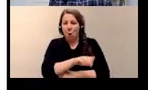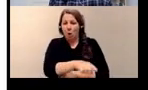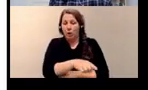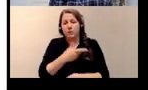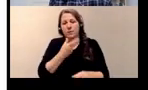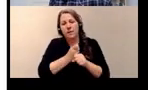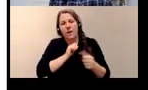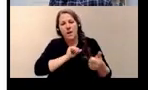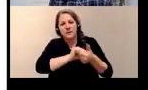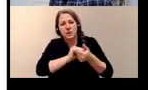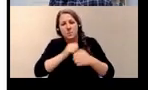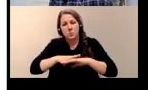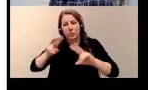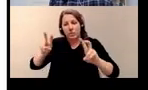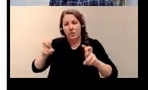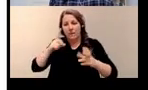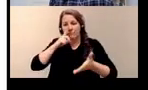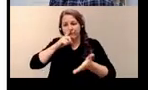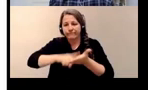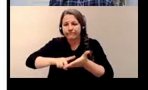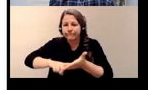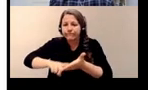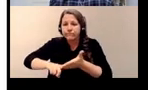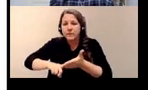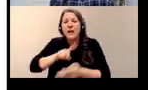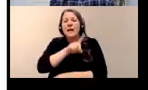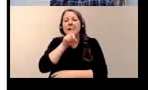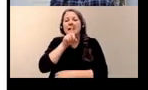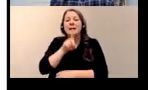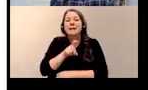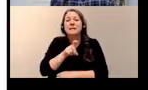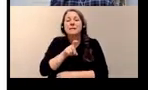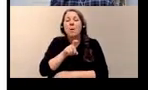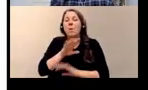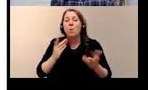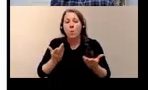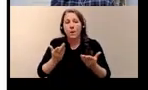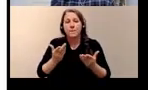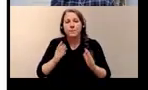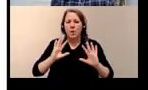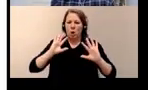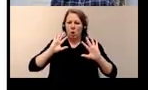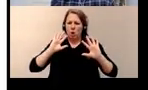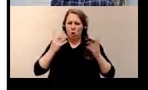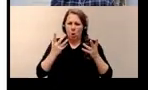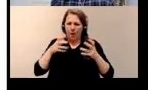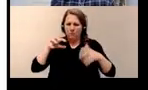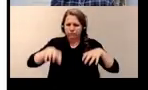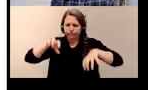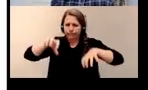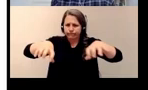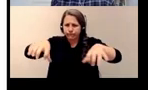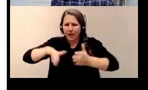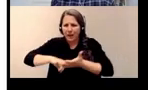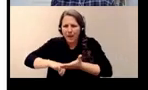sur ce thème, avec la question de recherche qui nous préoccupait, c'est comment ces espaces, ces lieux de